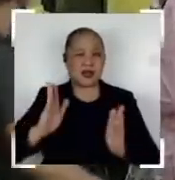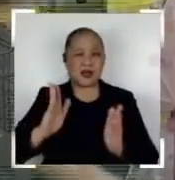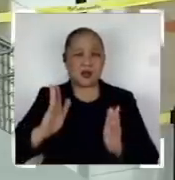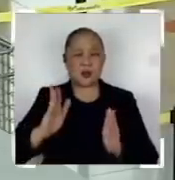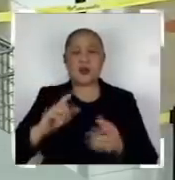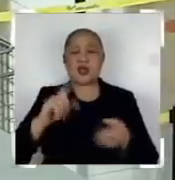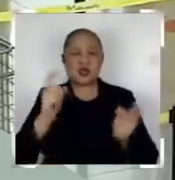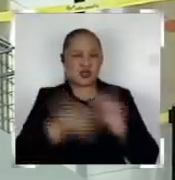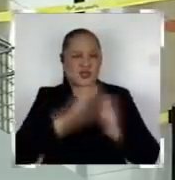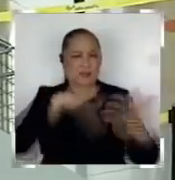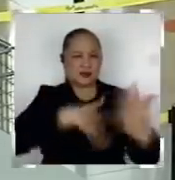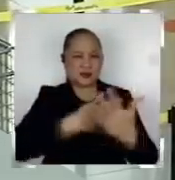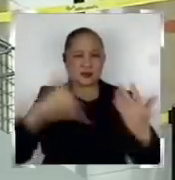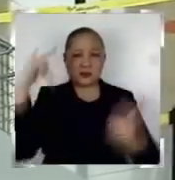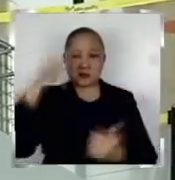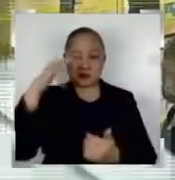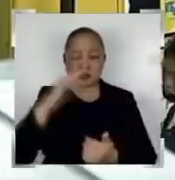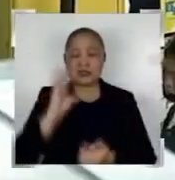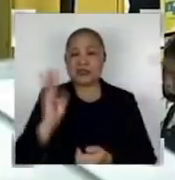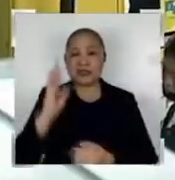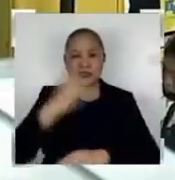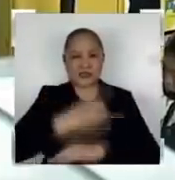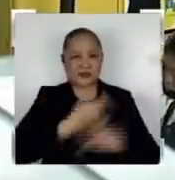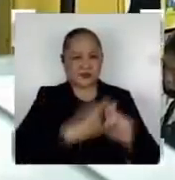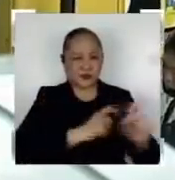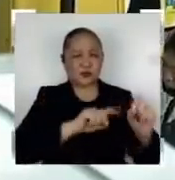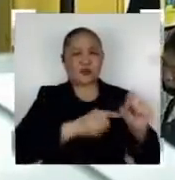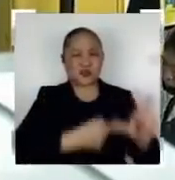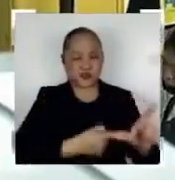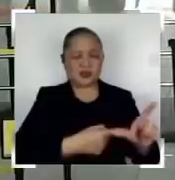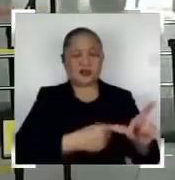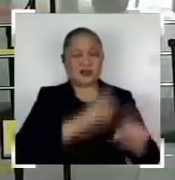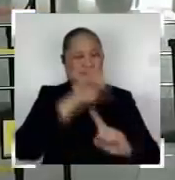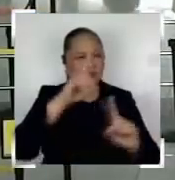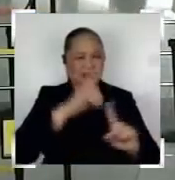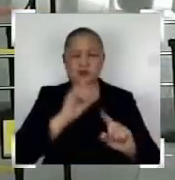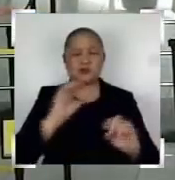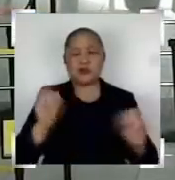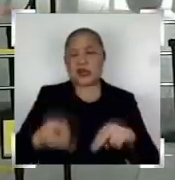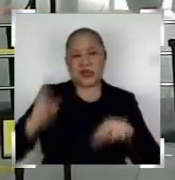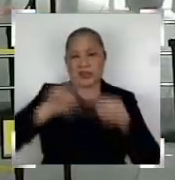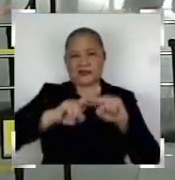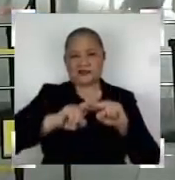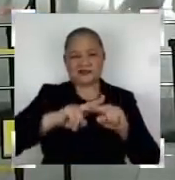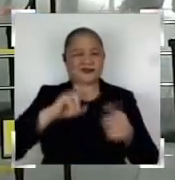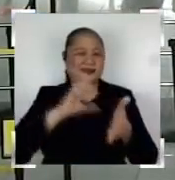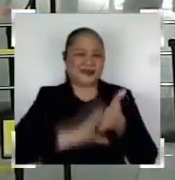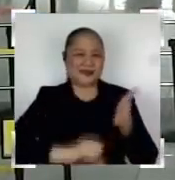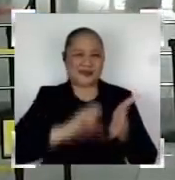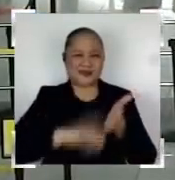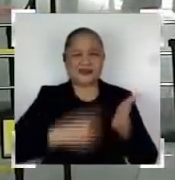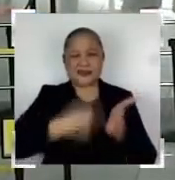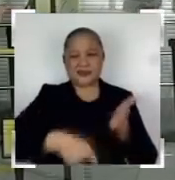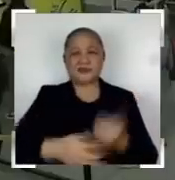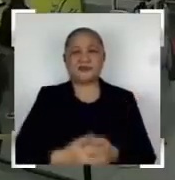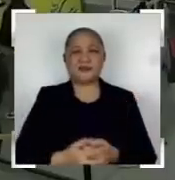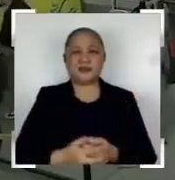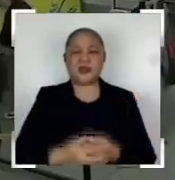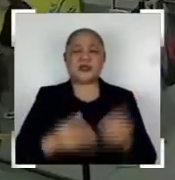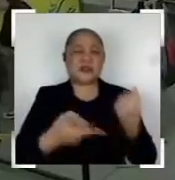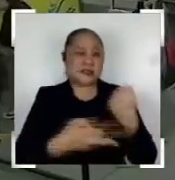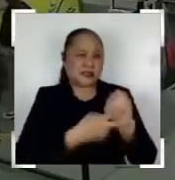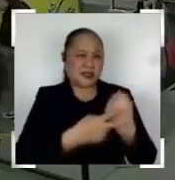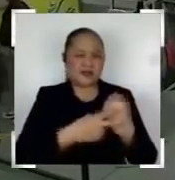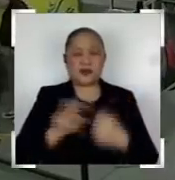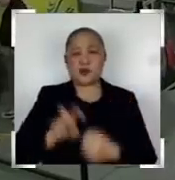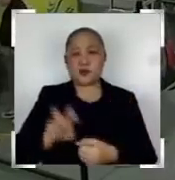60 araw mula sa original na flight na walang additional charge. Mariring ilagay muna sa travel fund o virtual wallet ang presyo